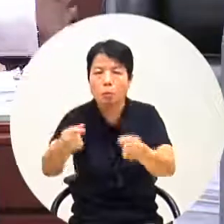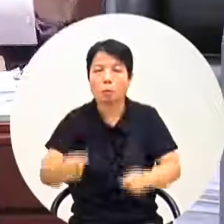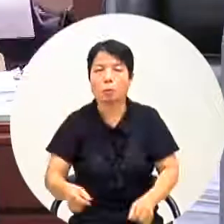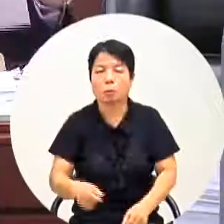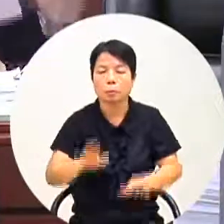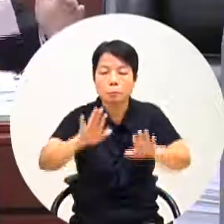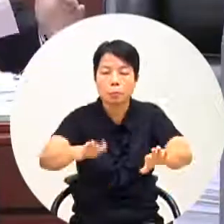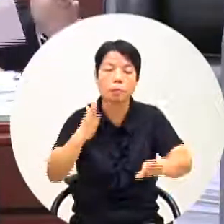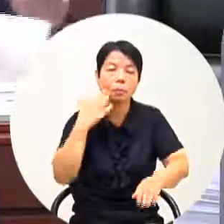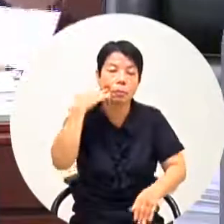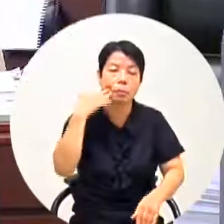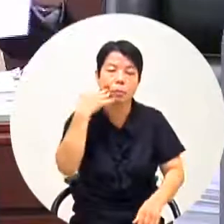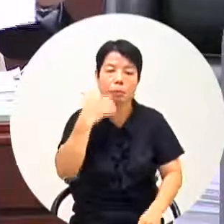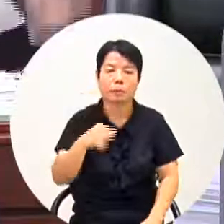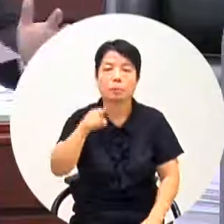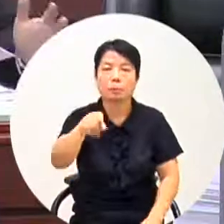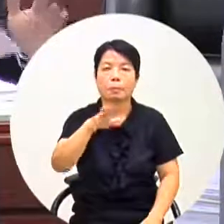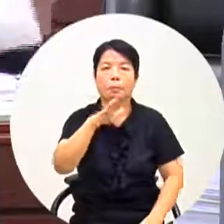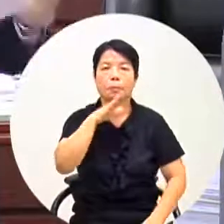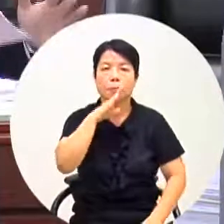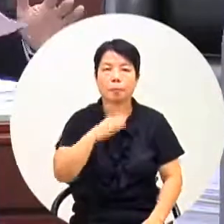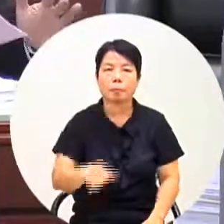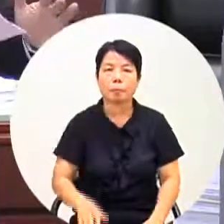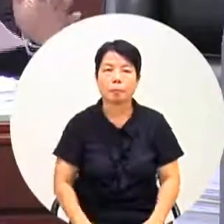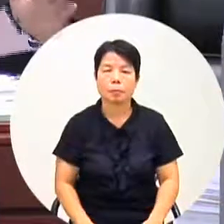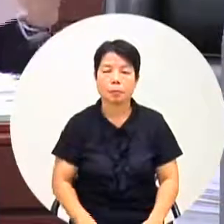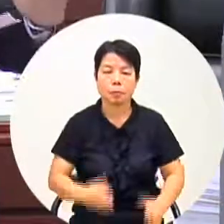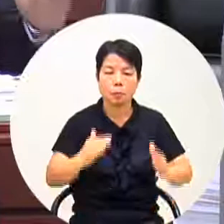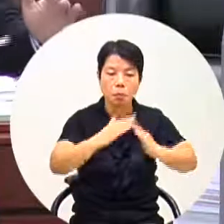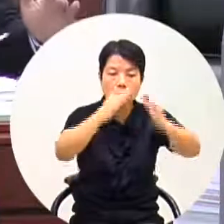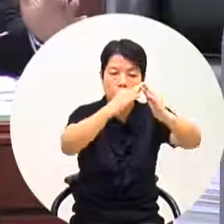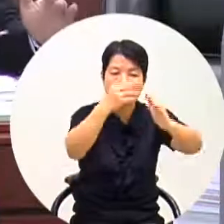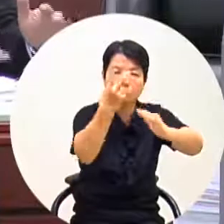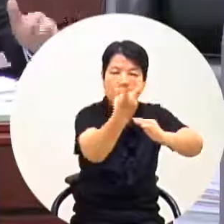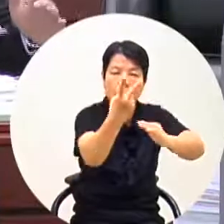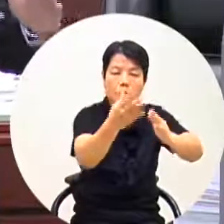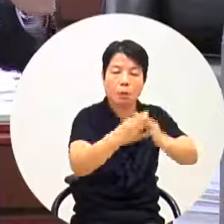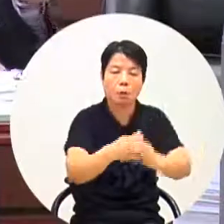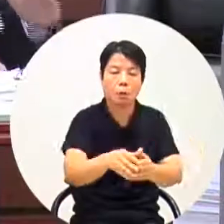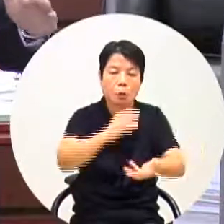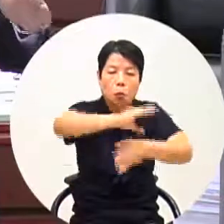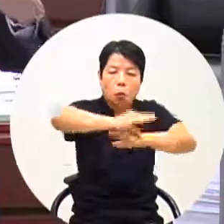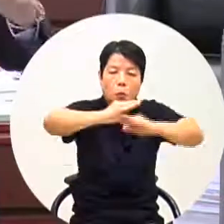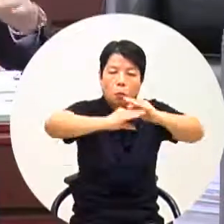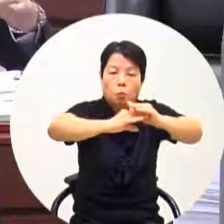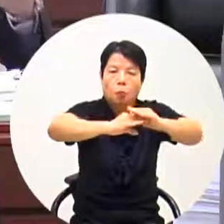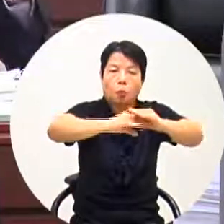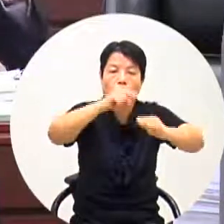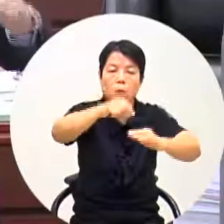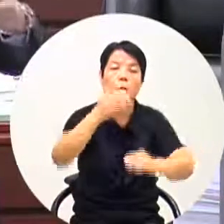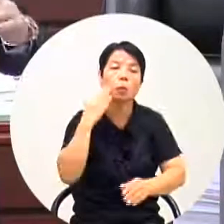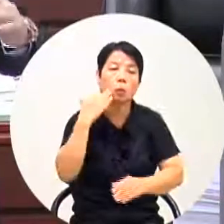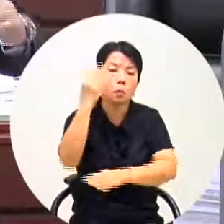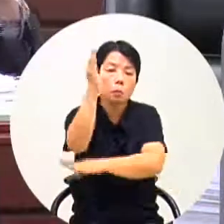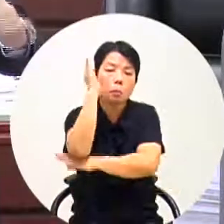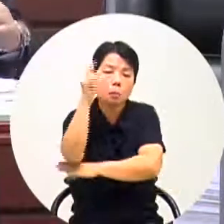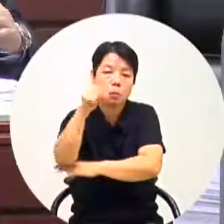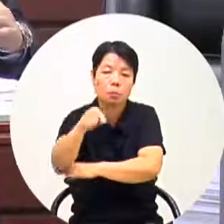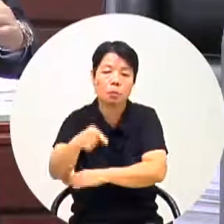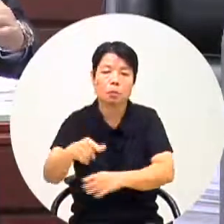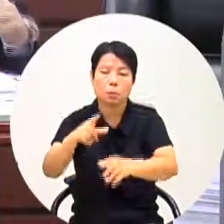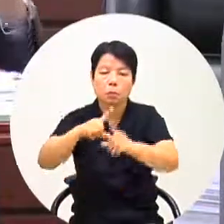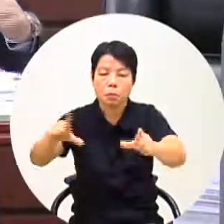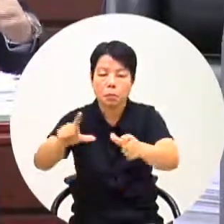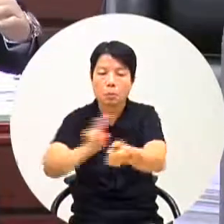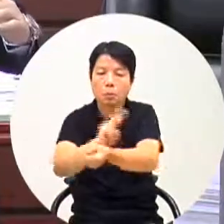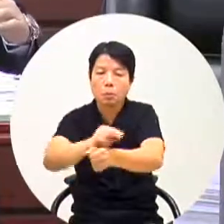果你是两栋两层楼的比如说专造建筑物，那政府如果到时候我们在这个在大林埔专案